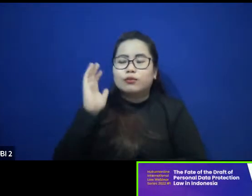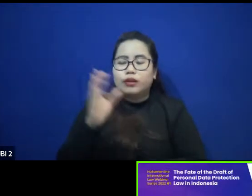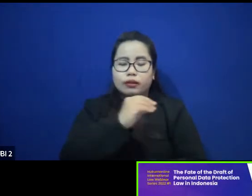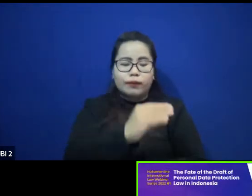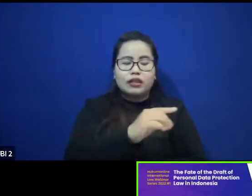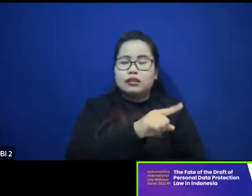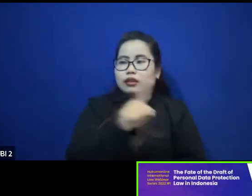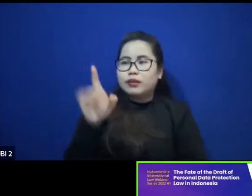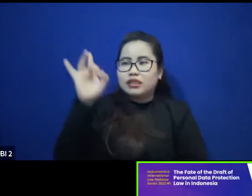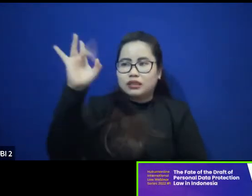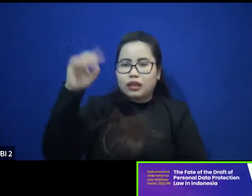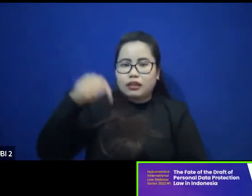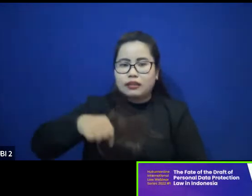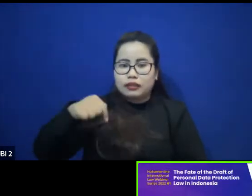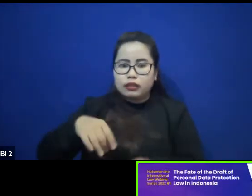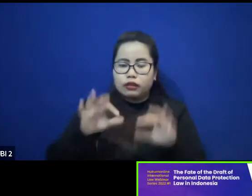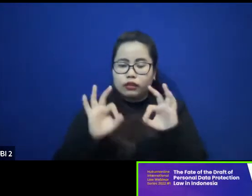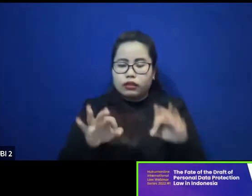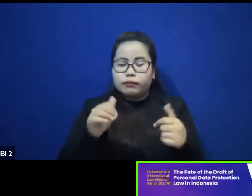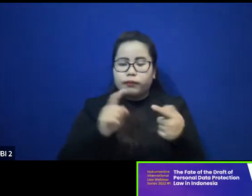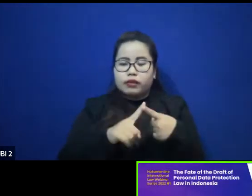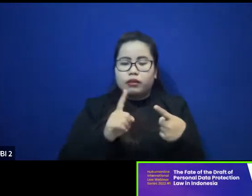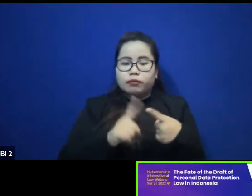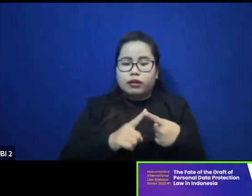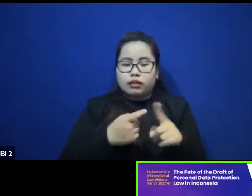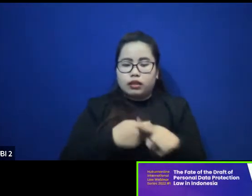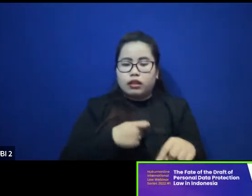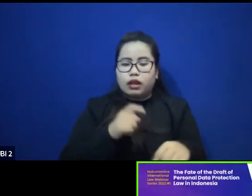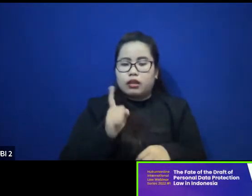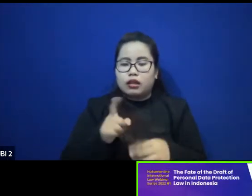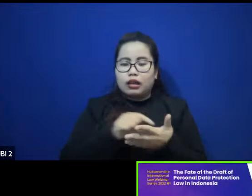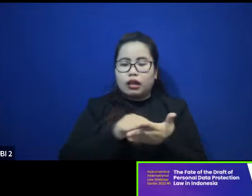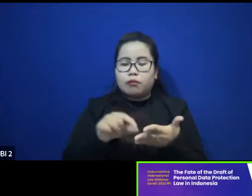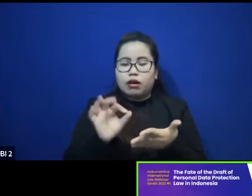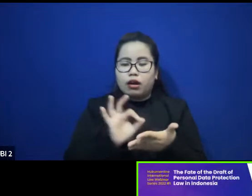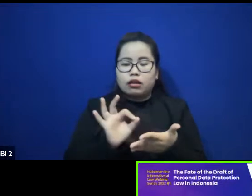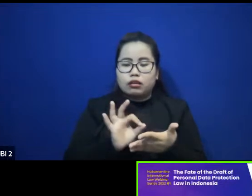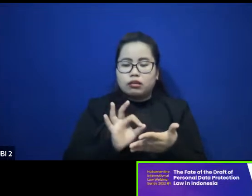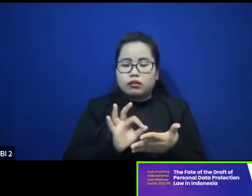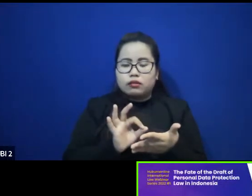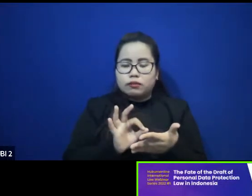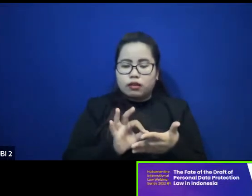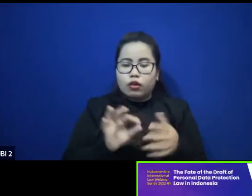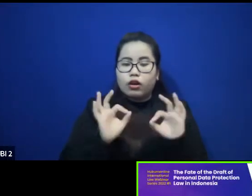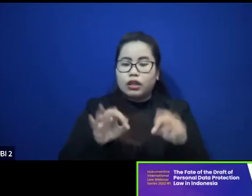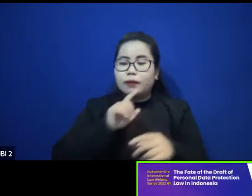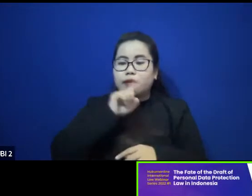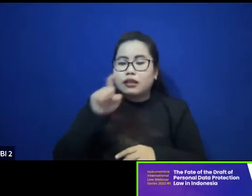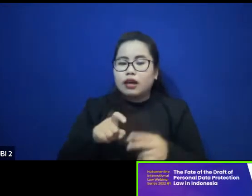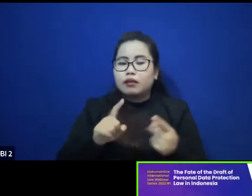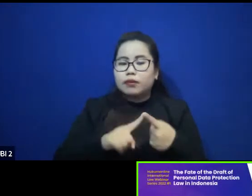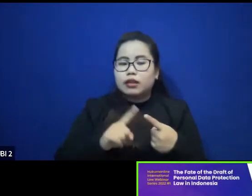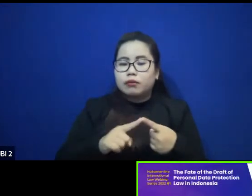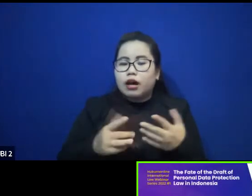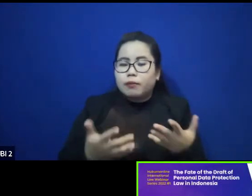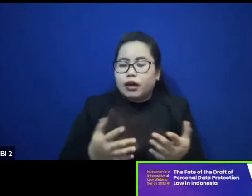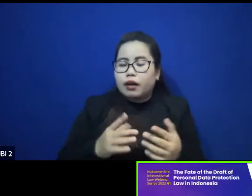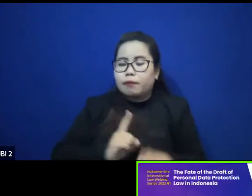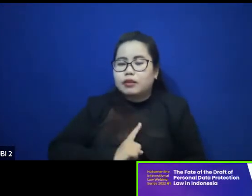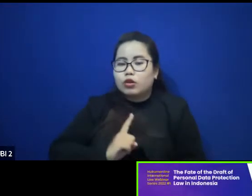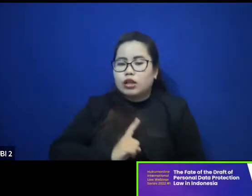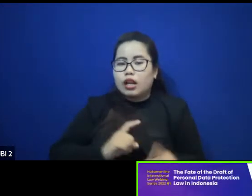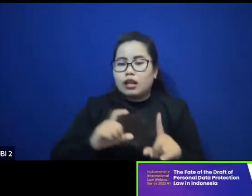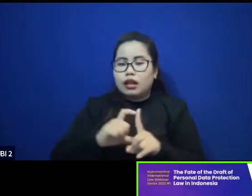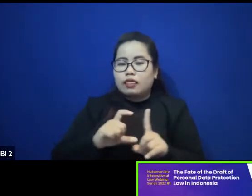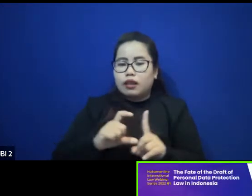siang hari ini pertama ini dari Enno nemeses Candi pertanyaan pertama Apakah personal data saya akan